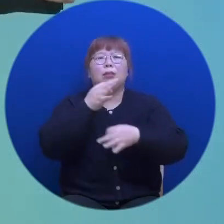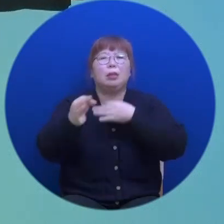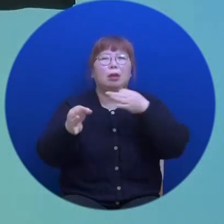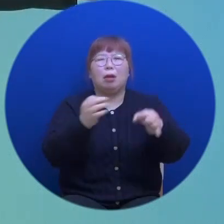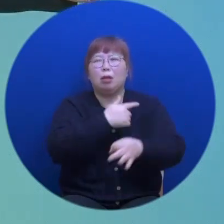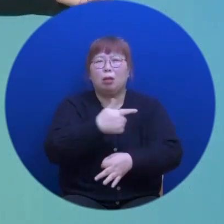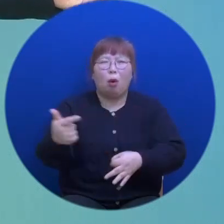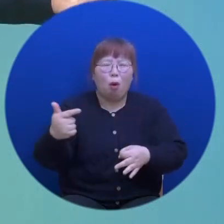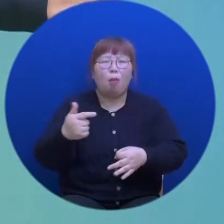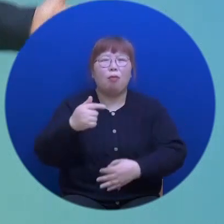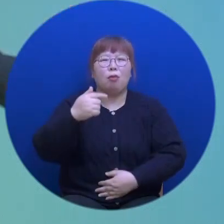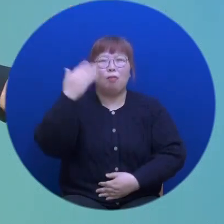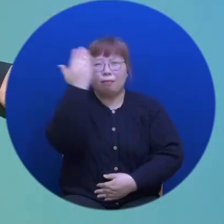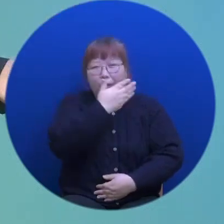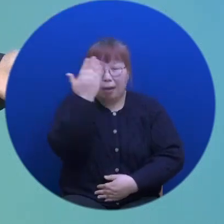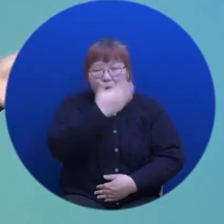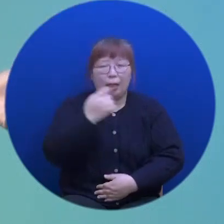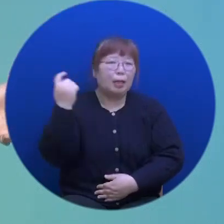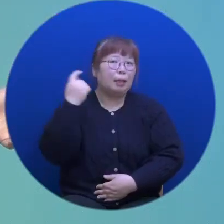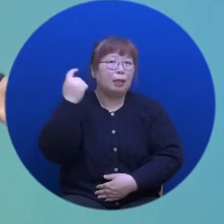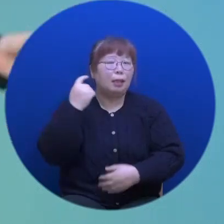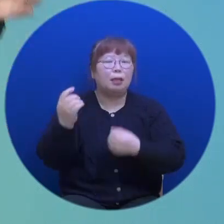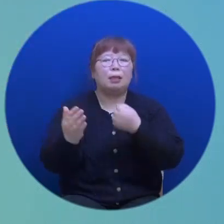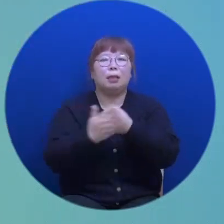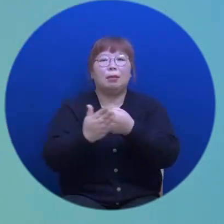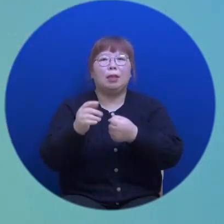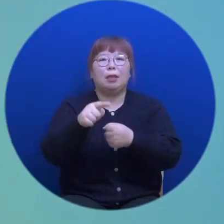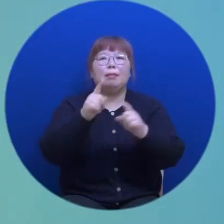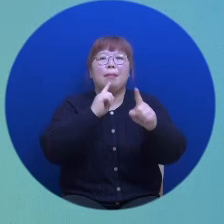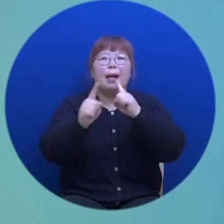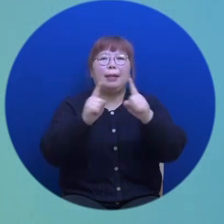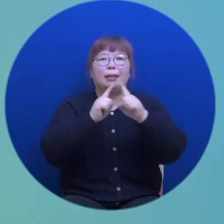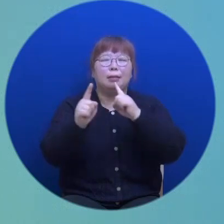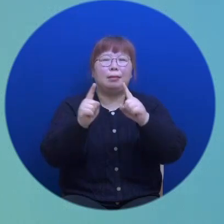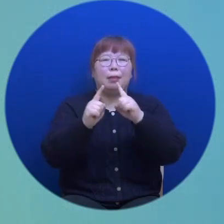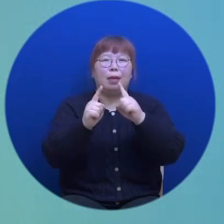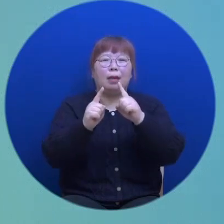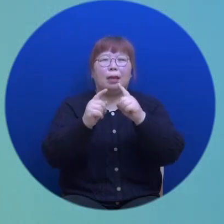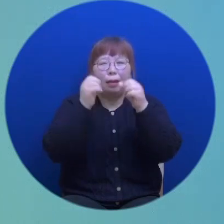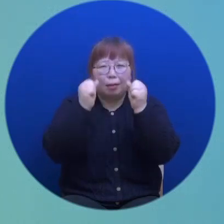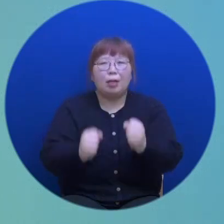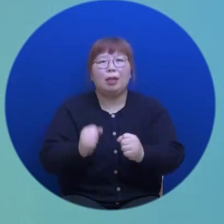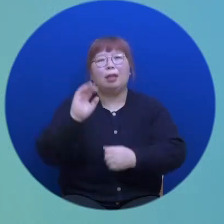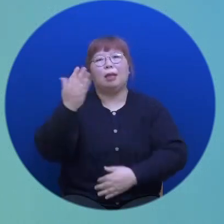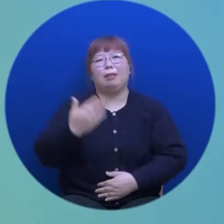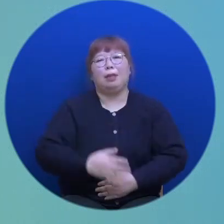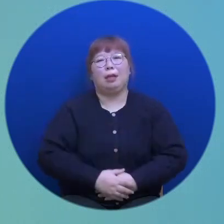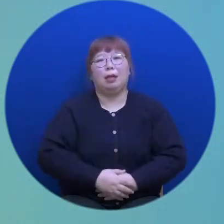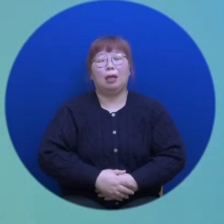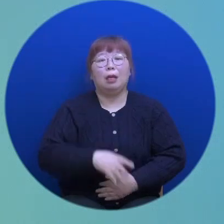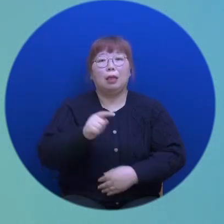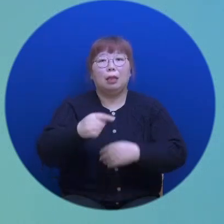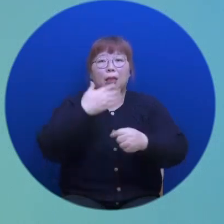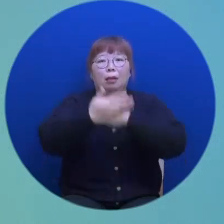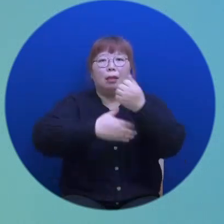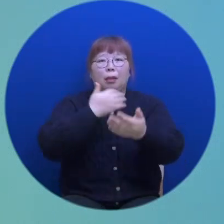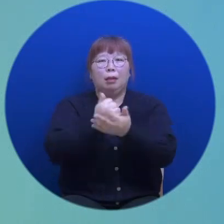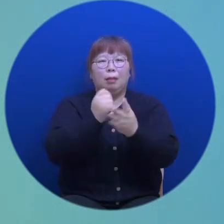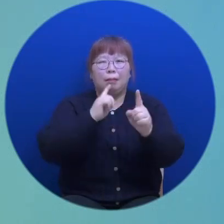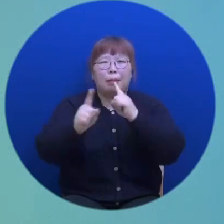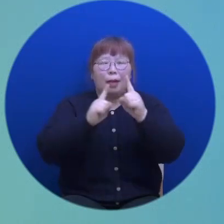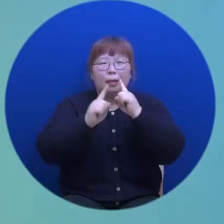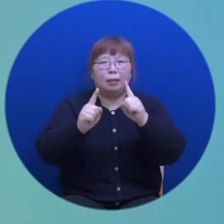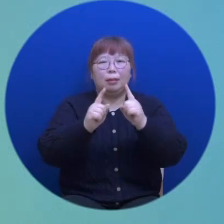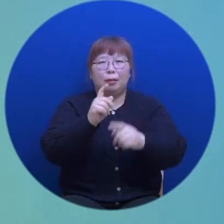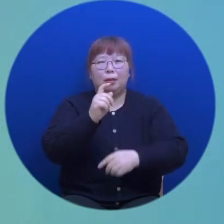너무나 생생하게 들리기 때문에, 그래서 그 말씀에 머물게 되는 거예요. 자꾸 그 말씀을 묵상하게